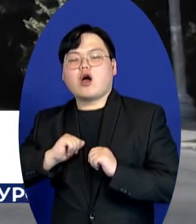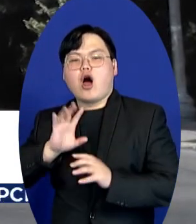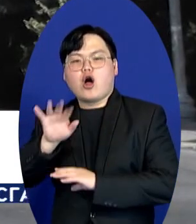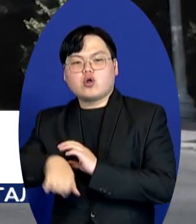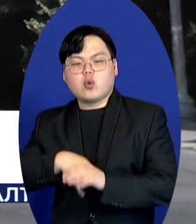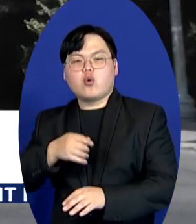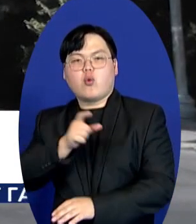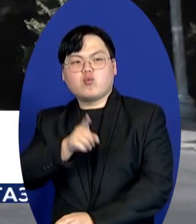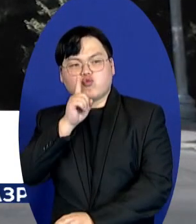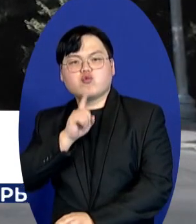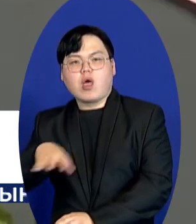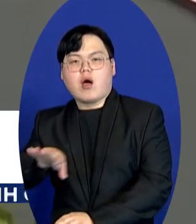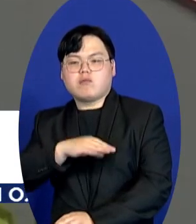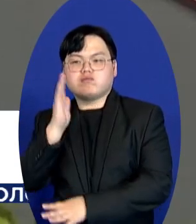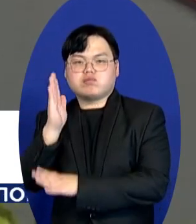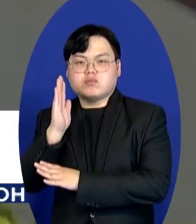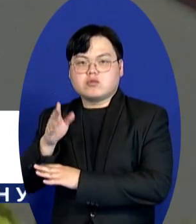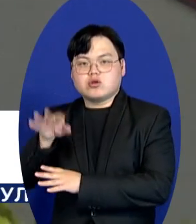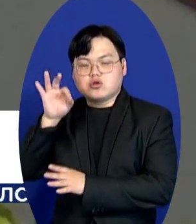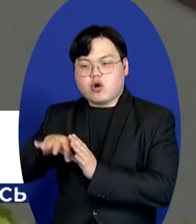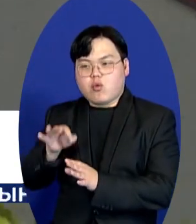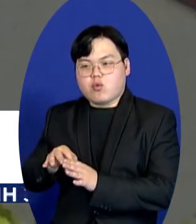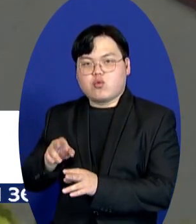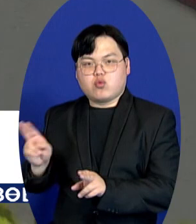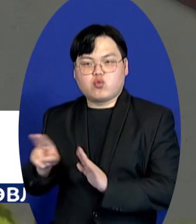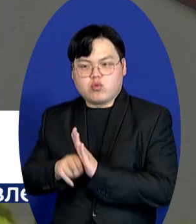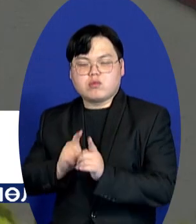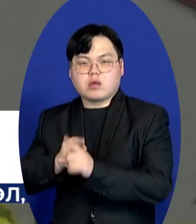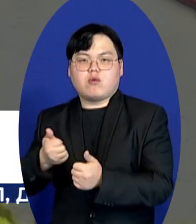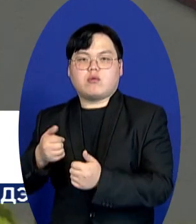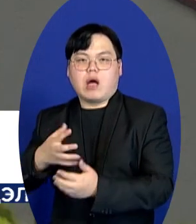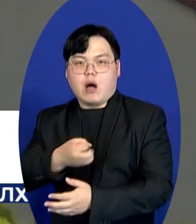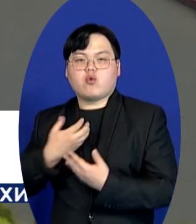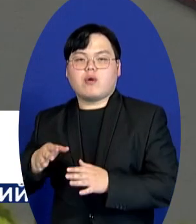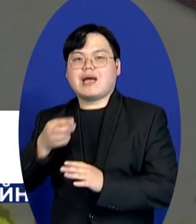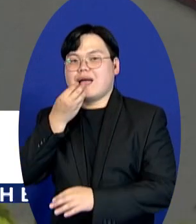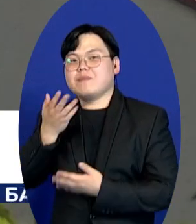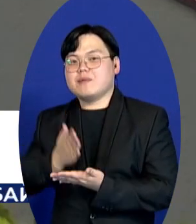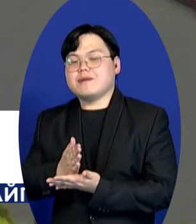тогтоомж болоод нэгдсэн улсын байгуулгын дүрмийн дагуу Орос албаны улстай нэгдэх санал өгсөн гэж мэдэгддэг юм.